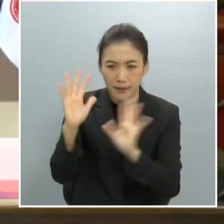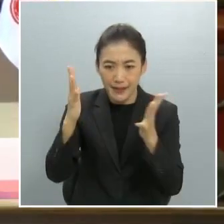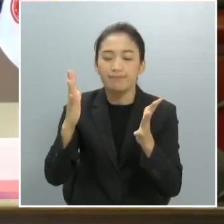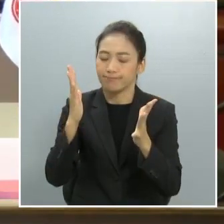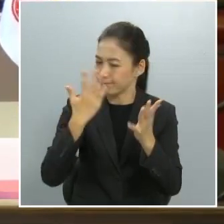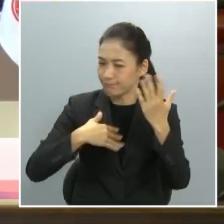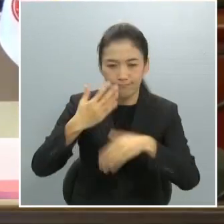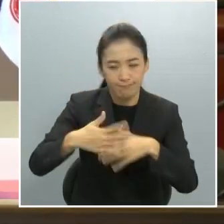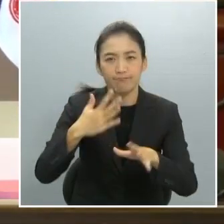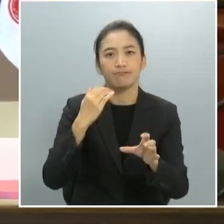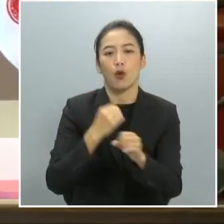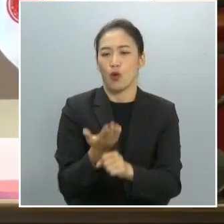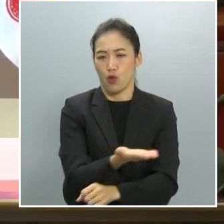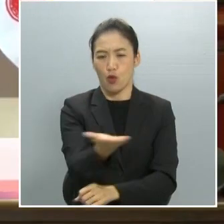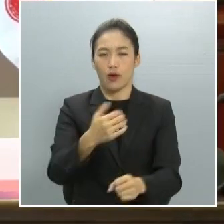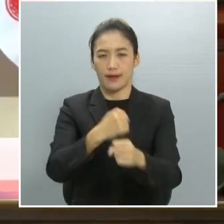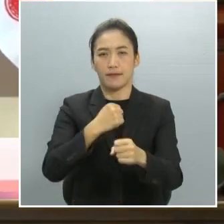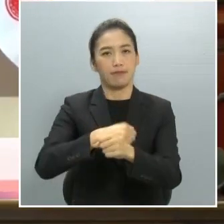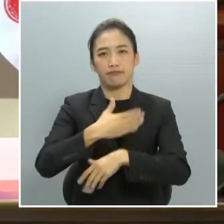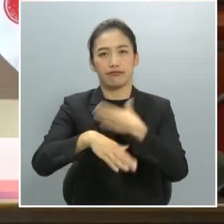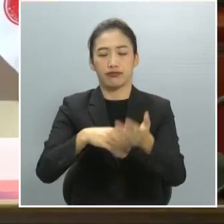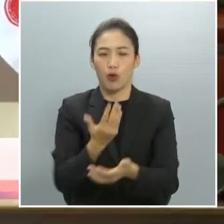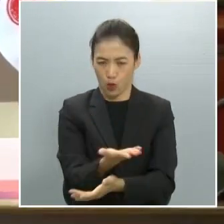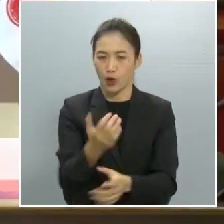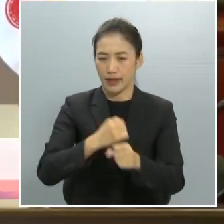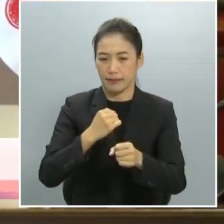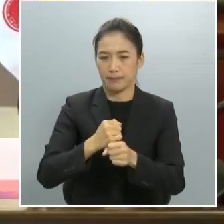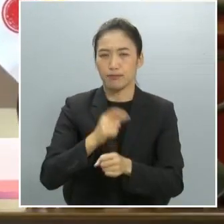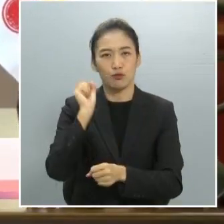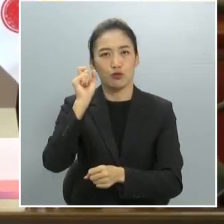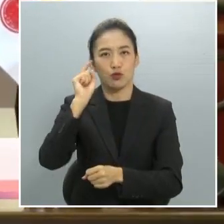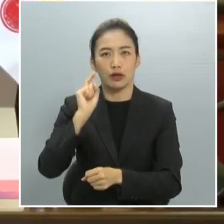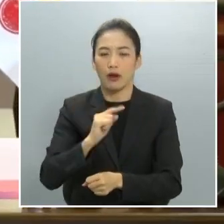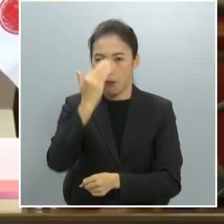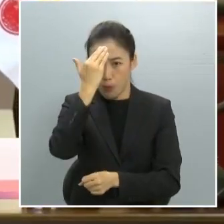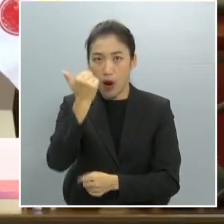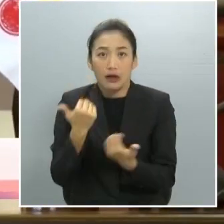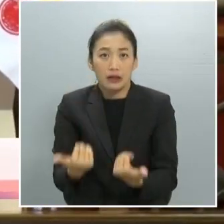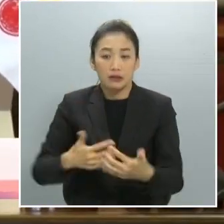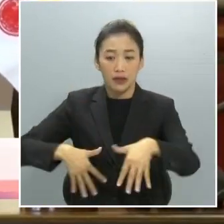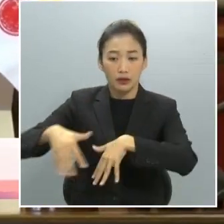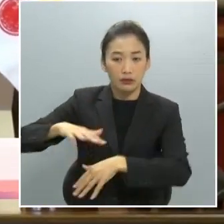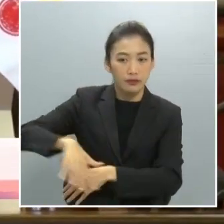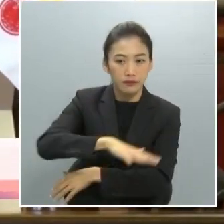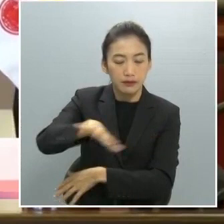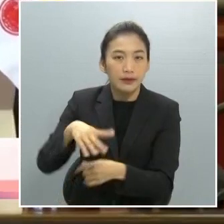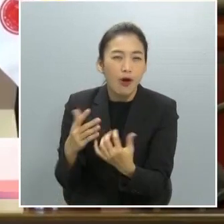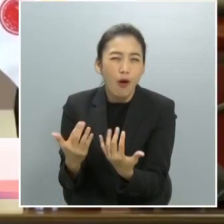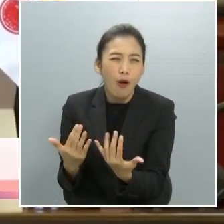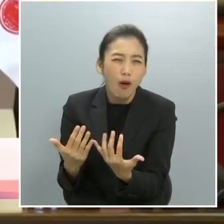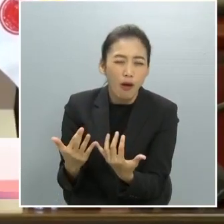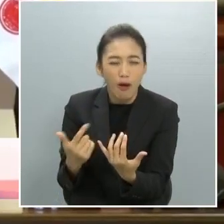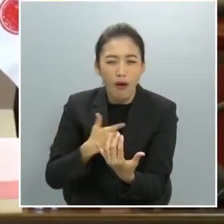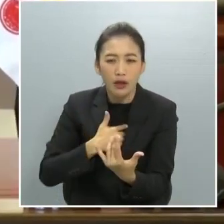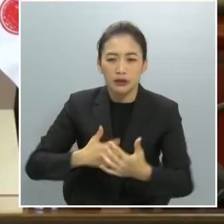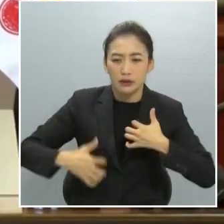ผมเองอยากให้ท่านที่สร้างผลงานที่เห็นผลงานออกมาเพราะว่าพี่น้องประชาชนทุกคนกำลังเดือดร้อนและก